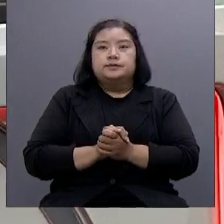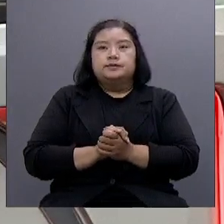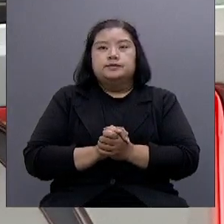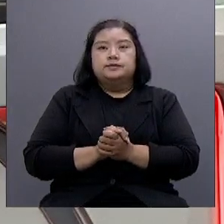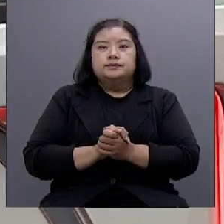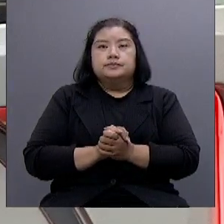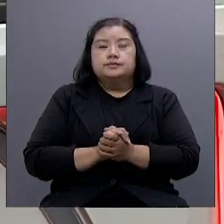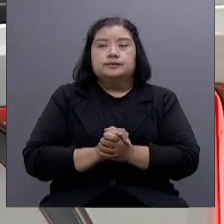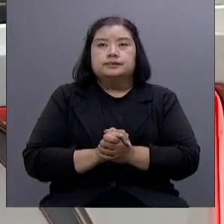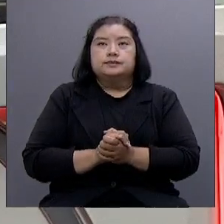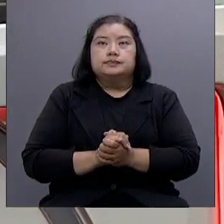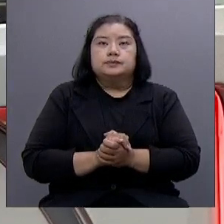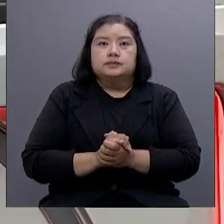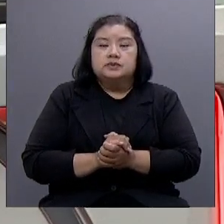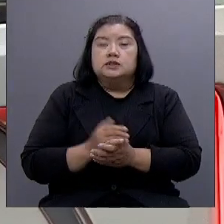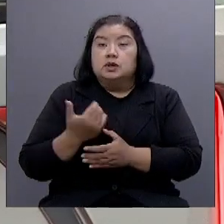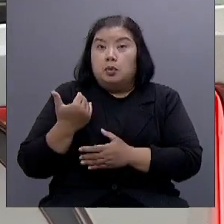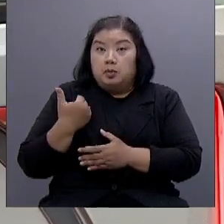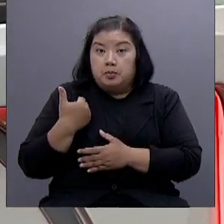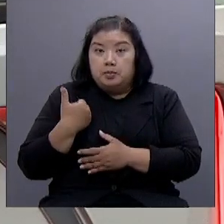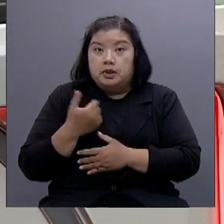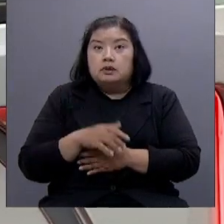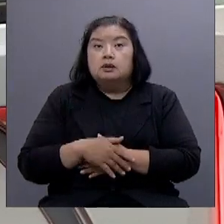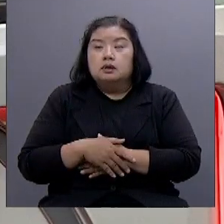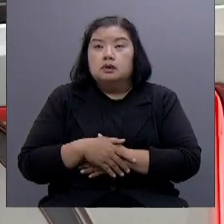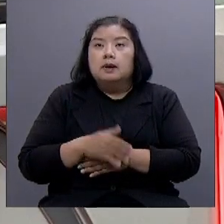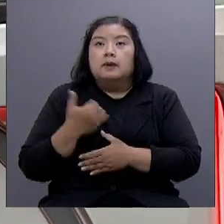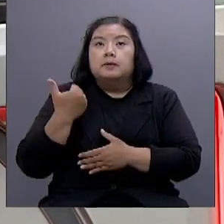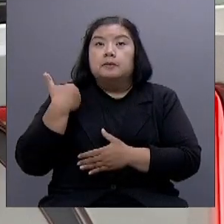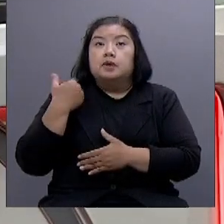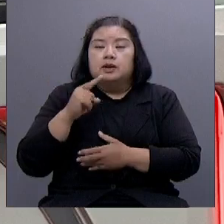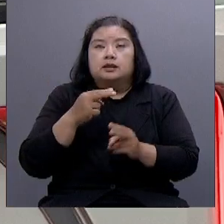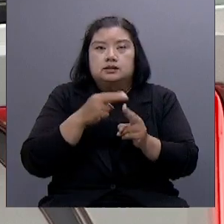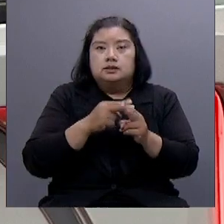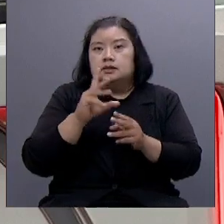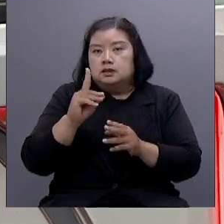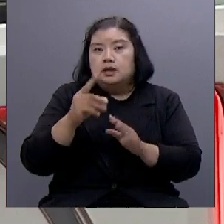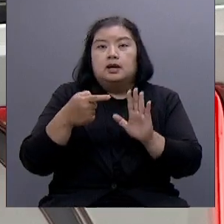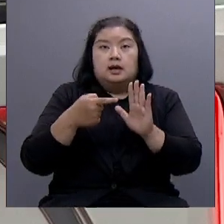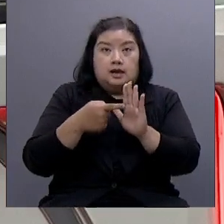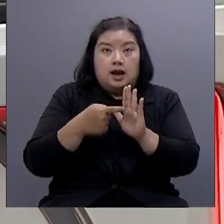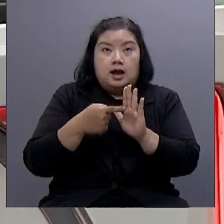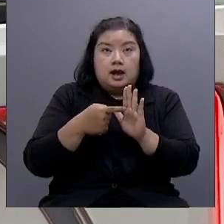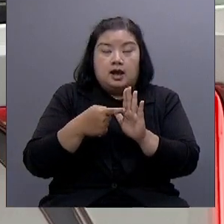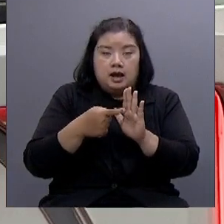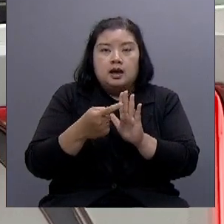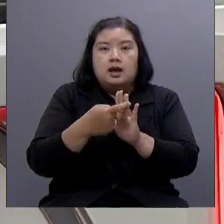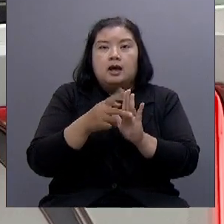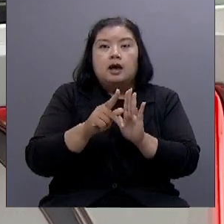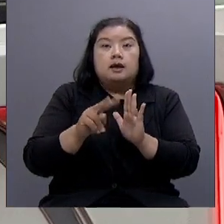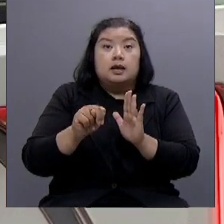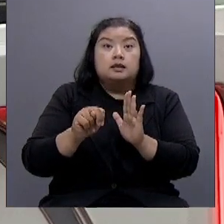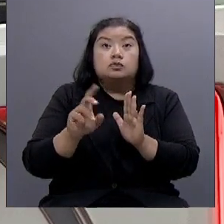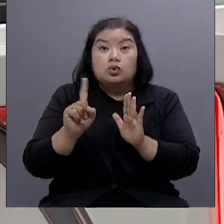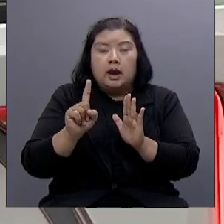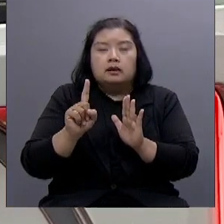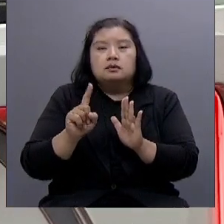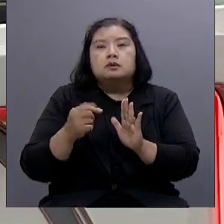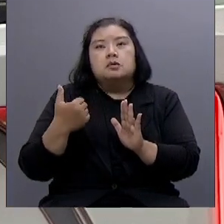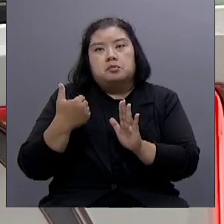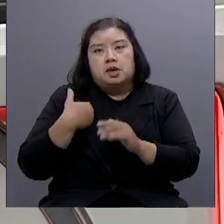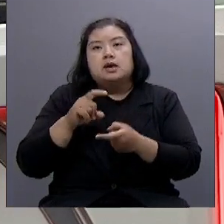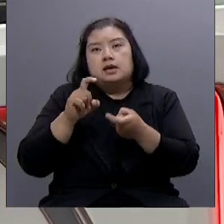ผู้ชมเหตุการณ์โจมตีสาธารณรัฐดาเกสถานที่อยู่ตอนใต้สุดของรัสเซียเมื่อช่วงสุดสัปดาห์ที่ผ่านม